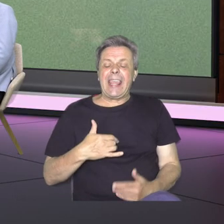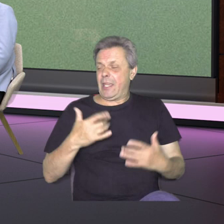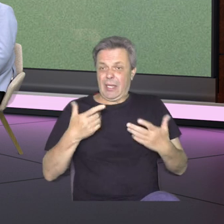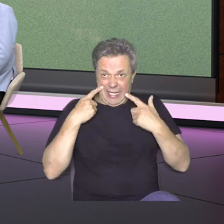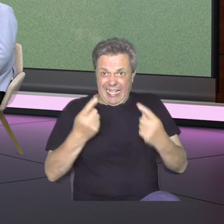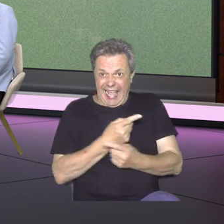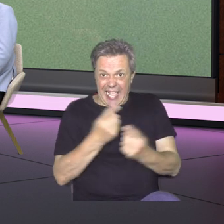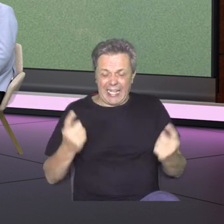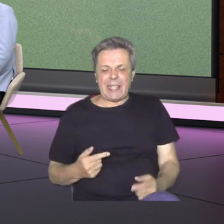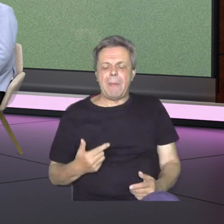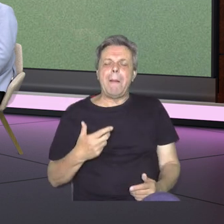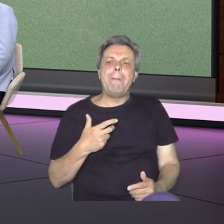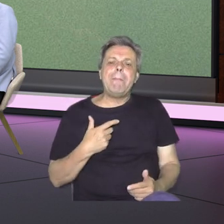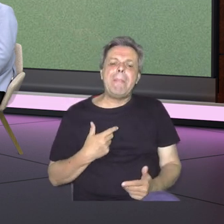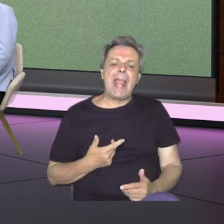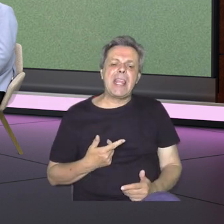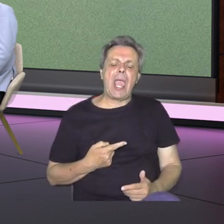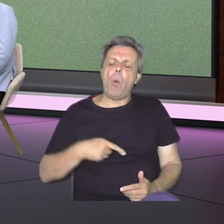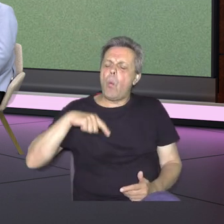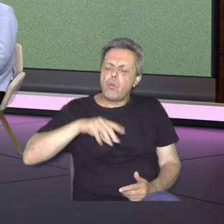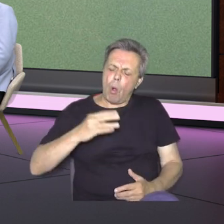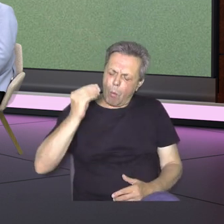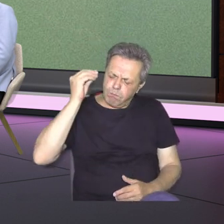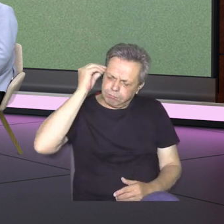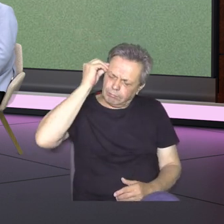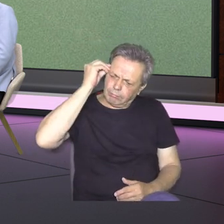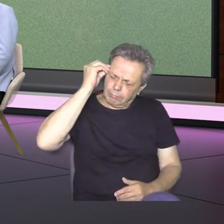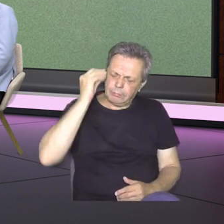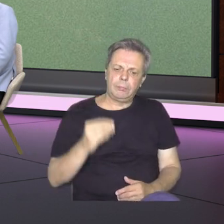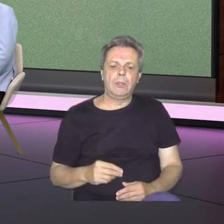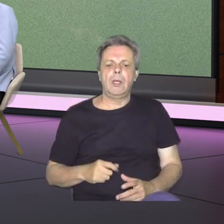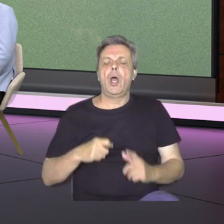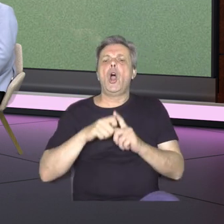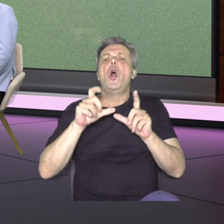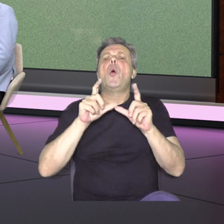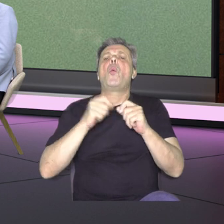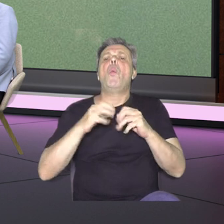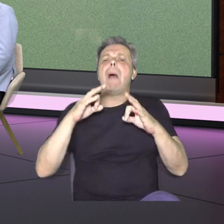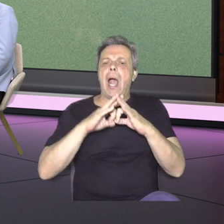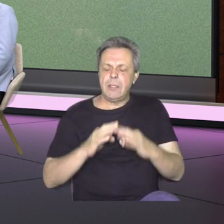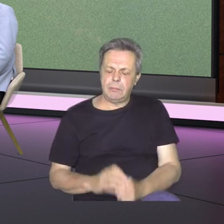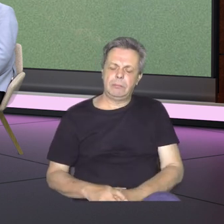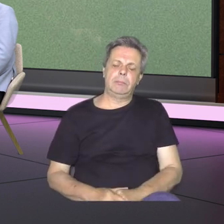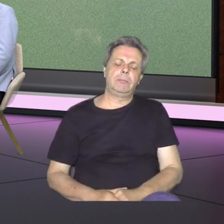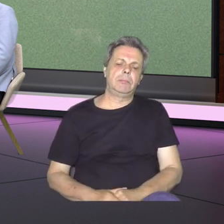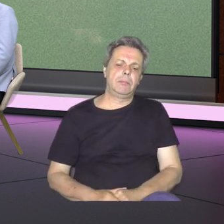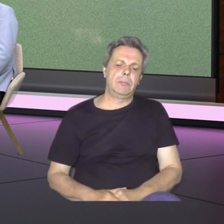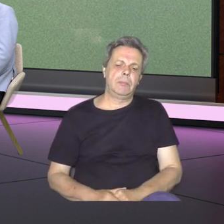gledam, meni je u dubokom sjećanju ostala Kuba. O, da.